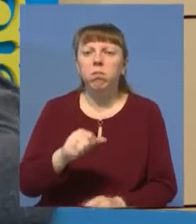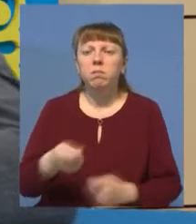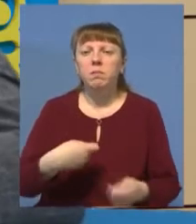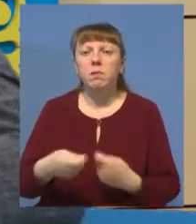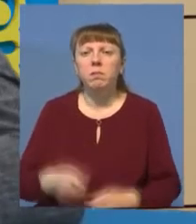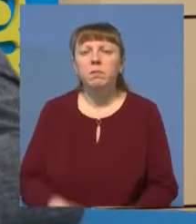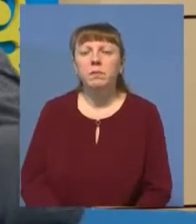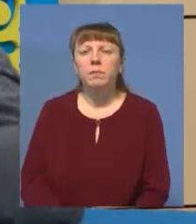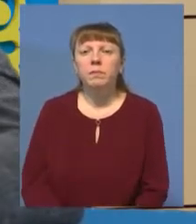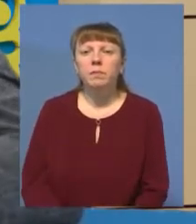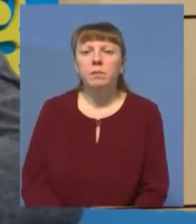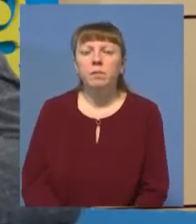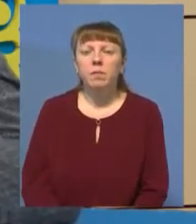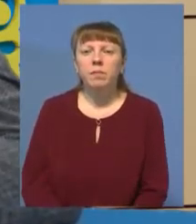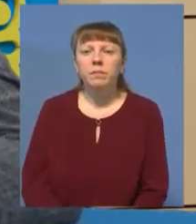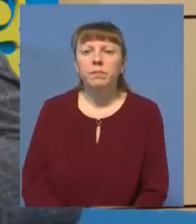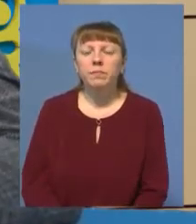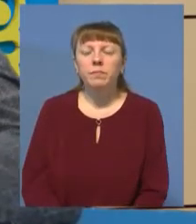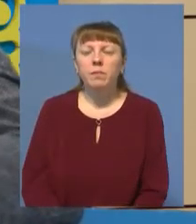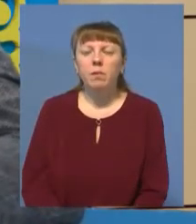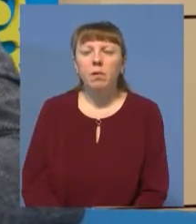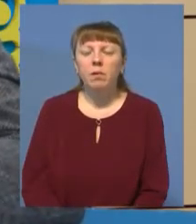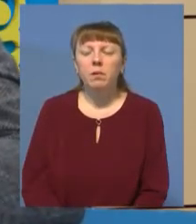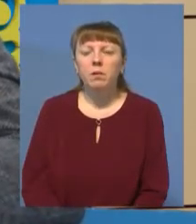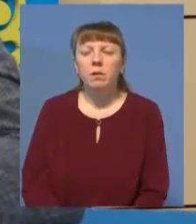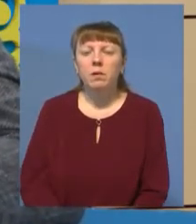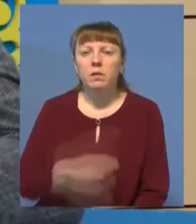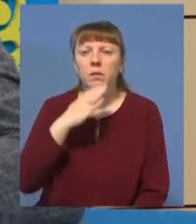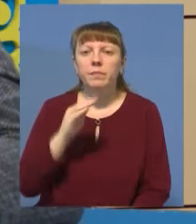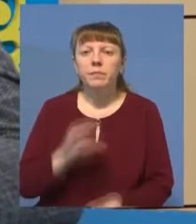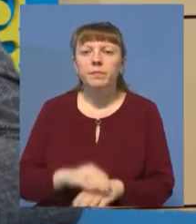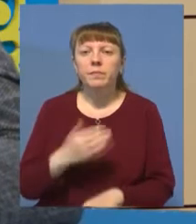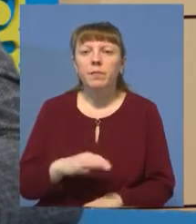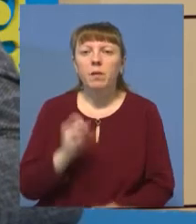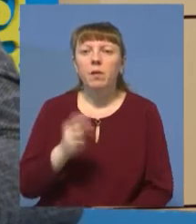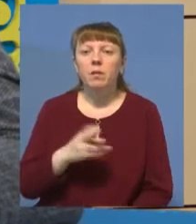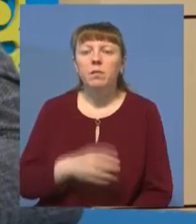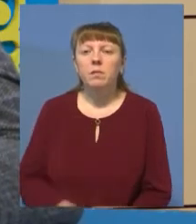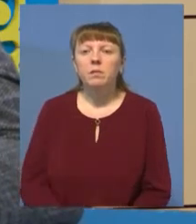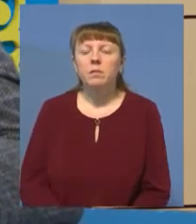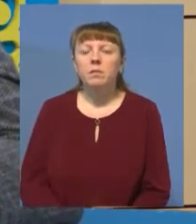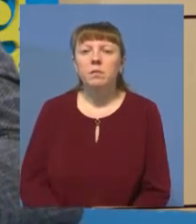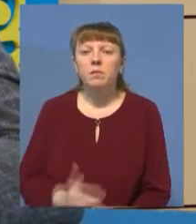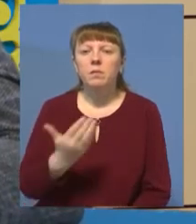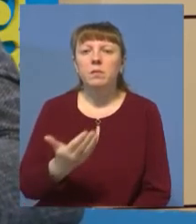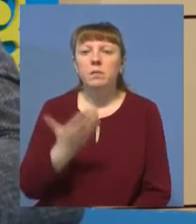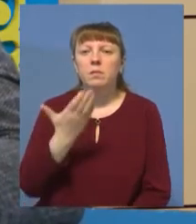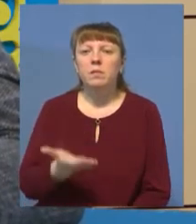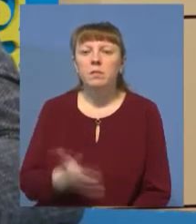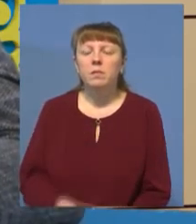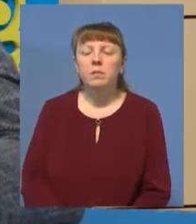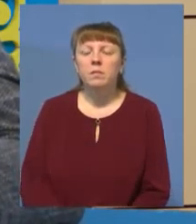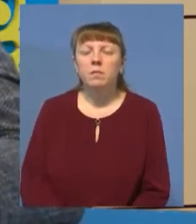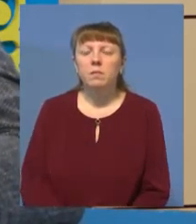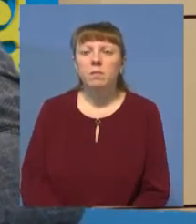компании и так далее. Потом много фактов мошеннических схем мы тоже, да, с этим имеем дело. Вот как здесь обстоит ситуация, когда к вам обращаются именно